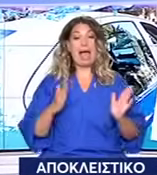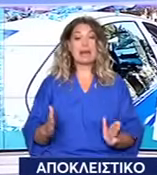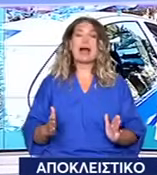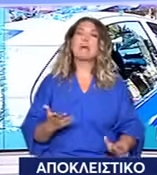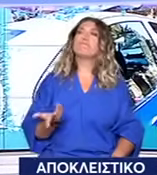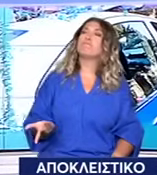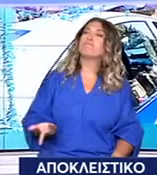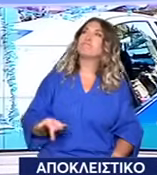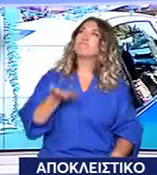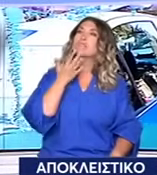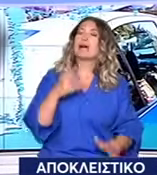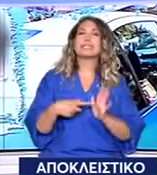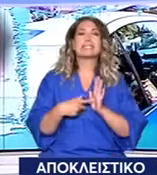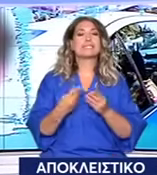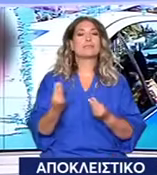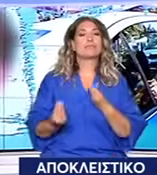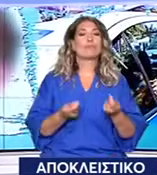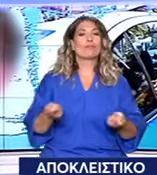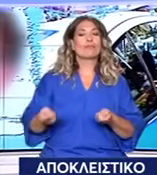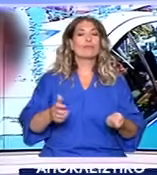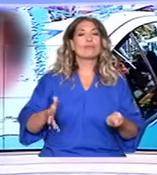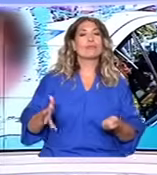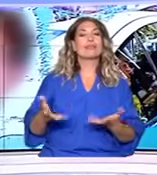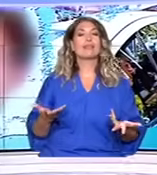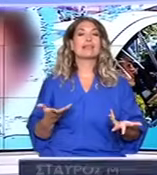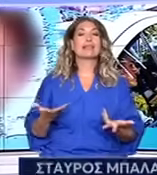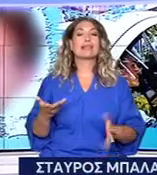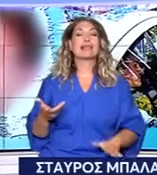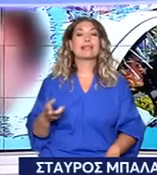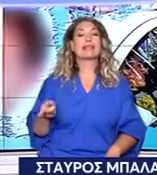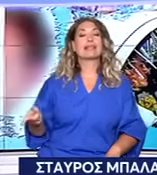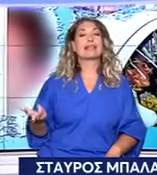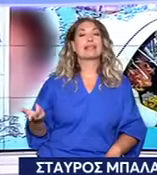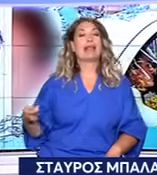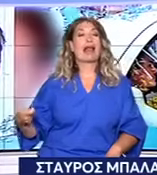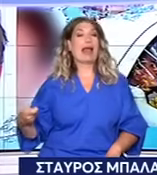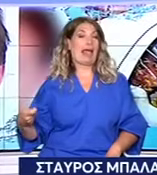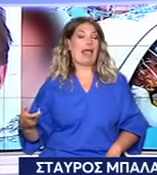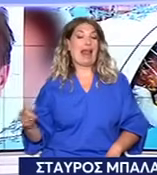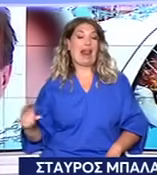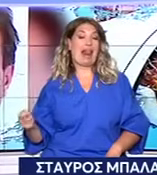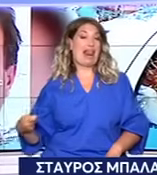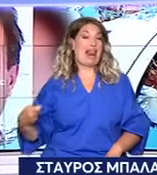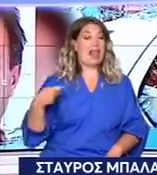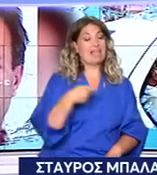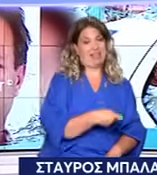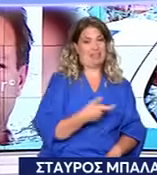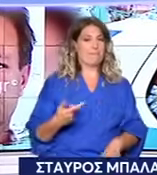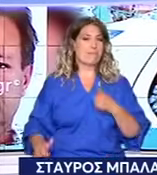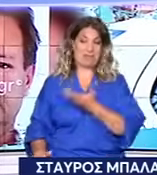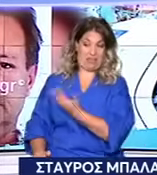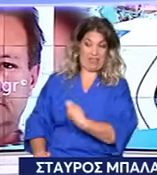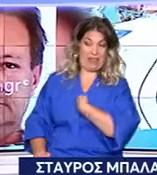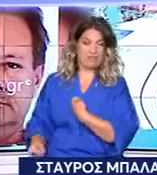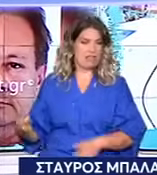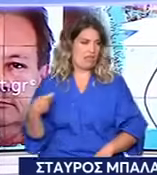κακεντρεχής, δεν ξέρω, να γιατί δεν ήθελε να τα δώσει τα λεφτά. Πληρώθηκαν όλοι. Θα μπορούσε να το πει κάποιος υποθετικά. Ναι.